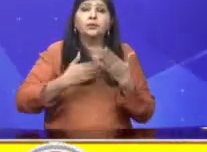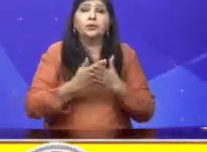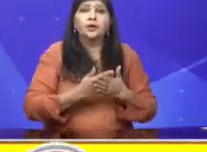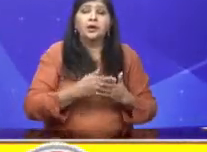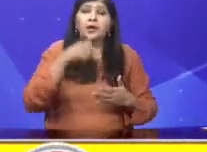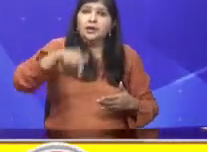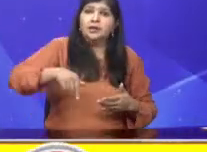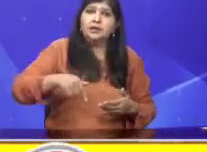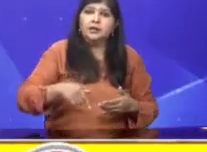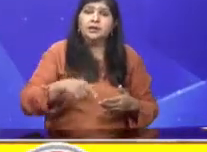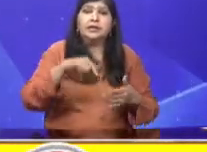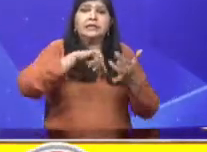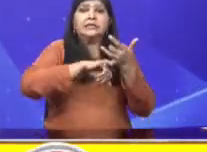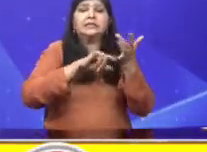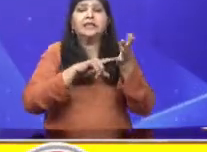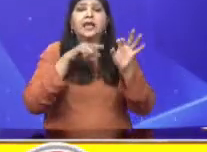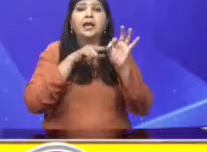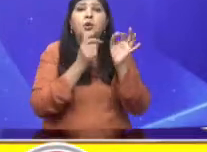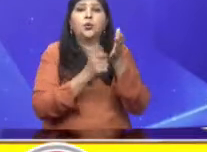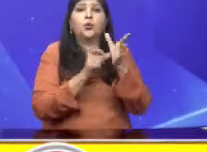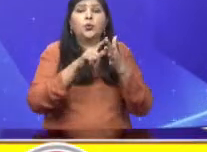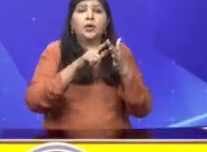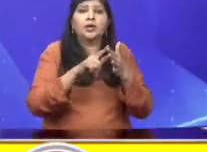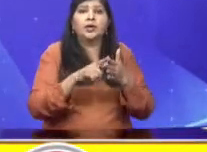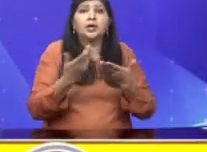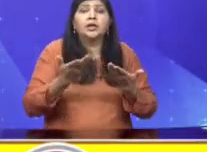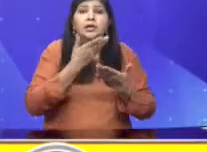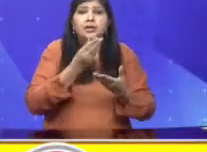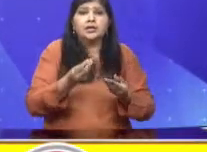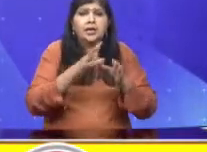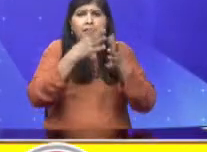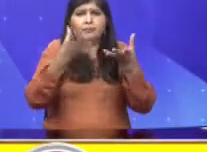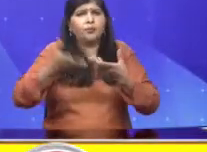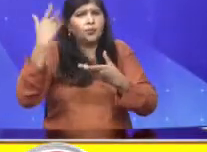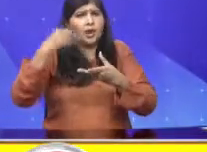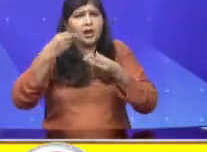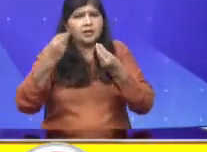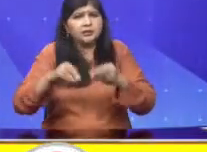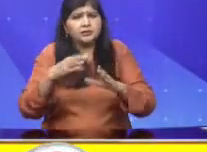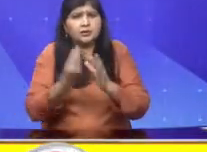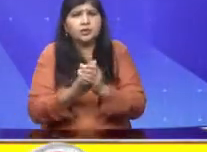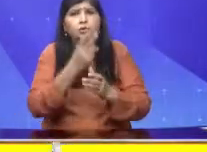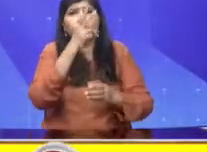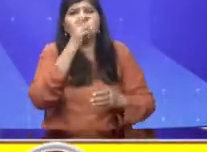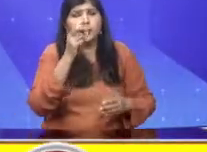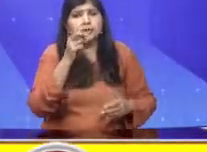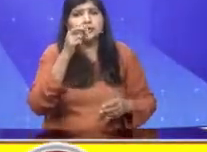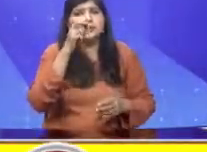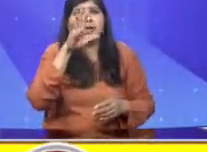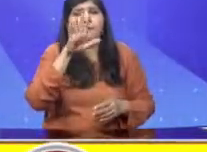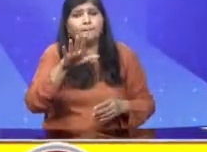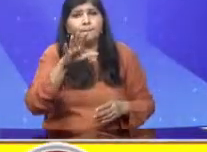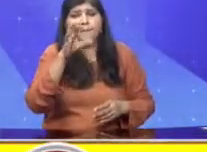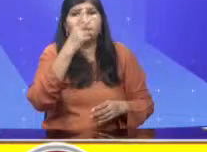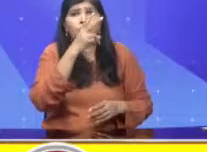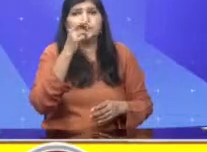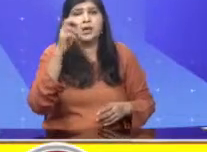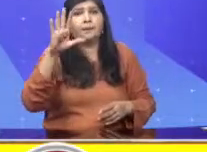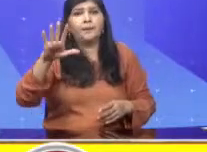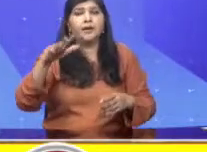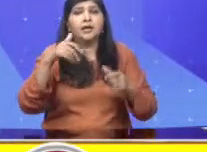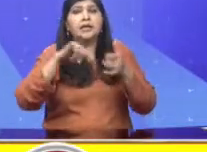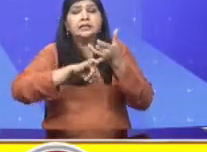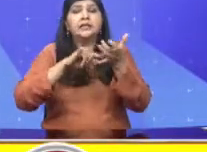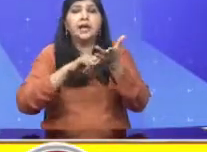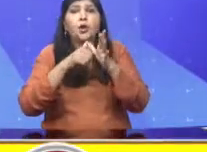क्योंकि सैंट क्वीन केटवान के ये पवित्र अवशेस 2005 में गोवा के सैंट ऑगस्टिन